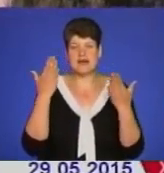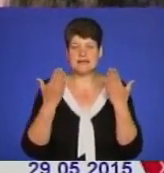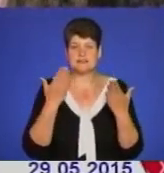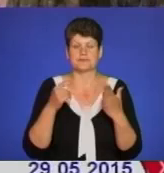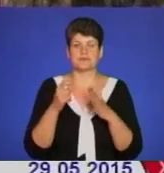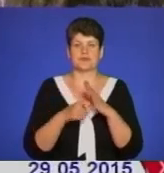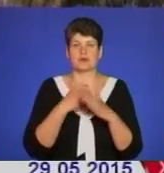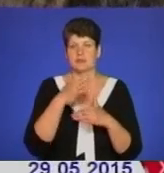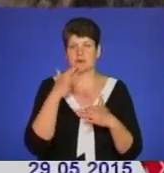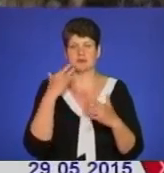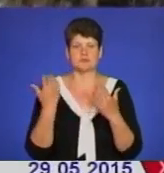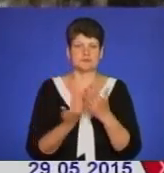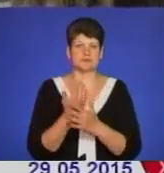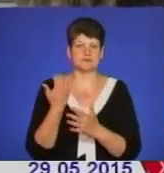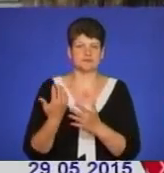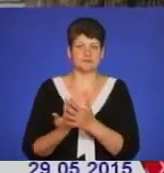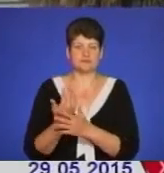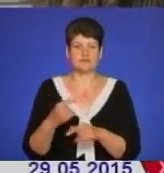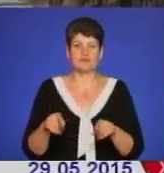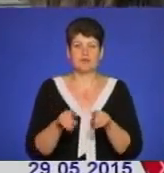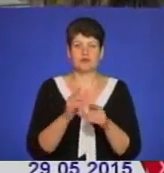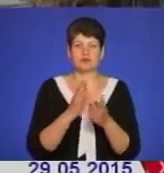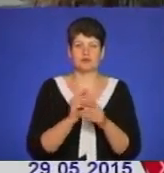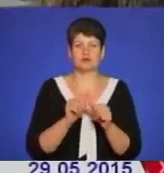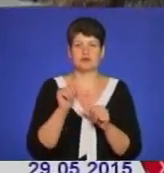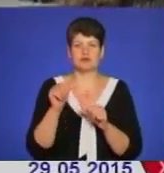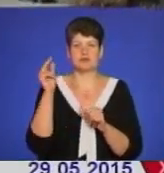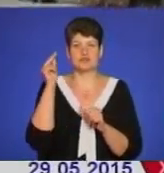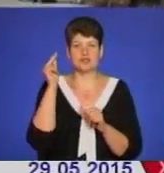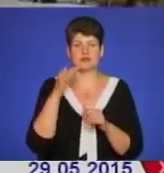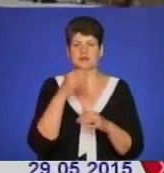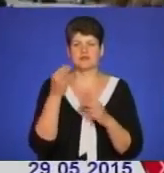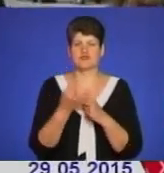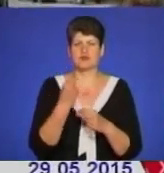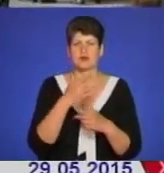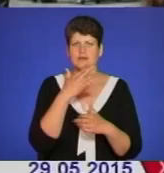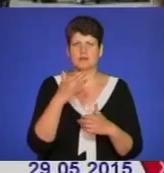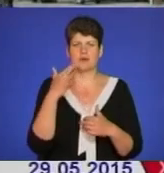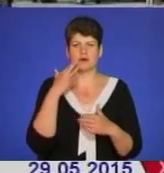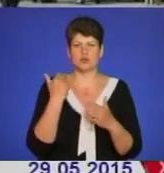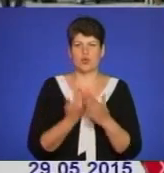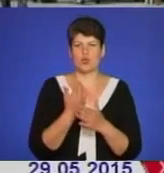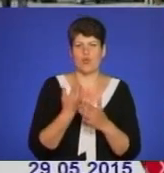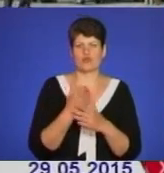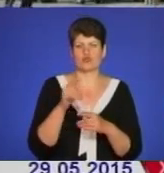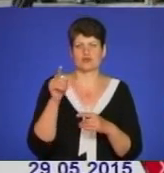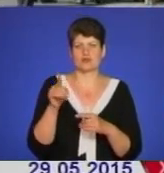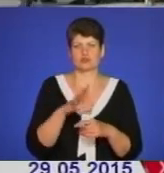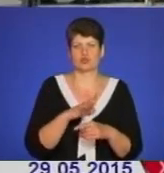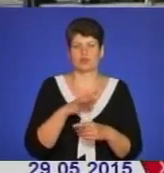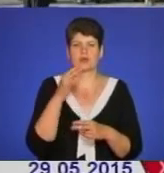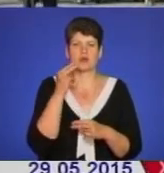дізнаюсь багато чого нового. Також є деякі вчителі, які навчають багато нового, і від них буде